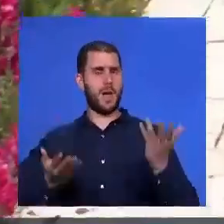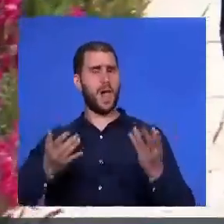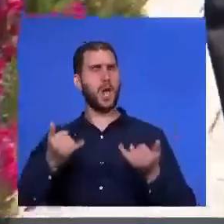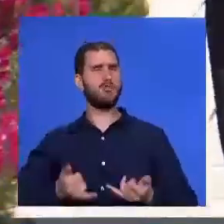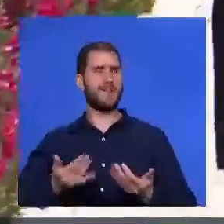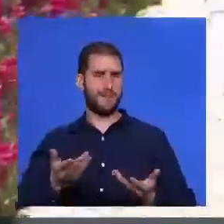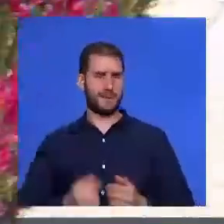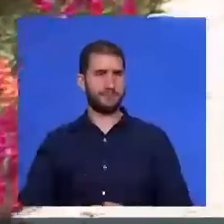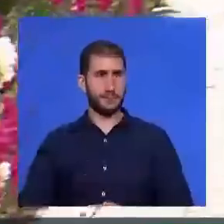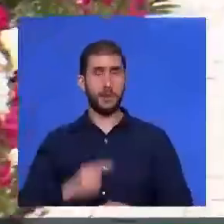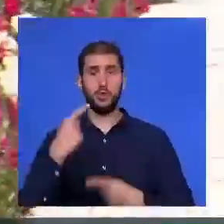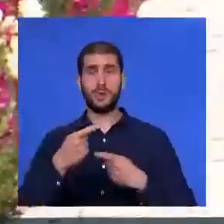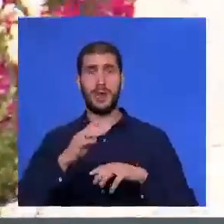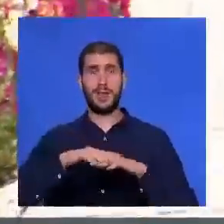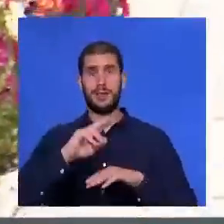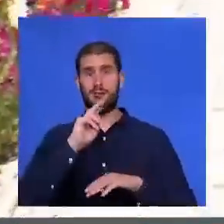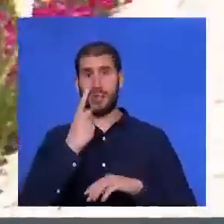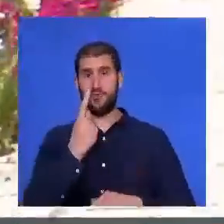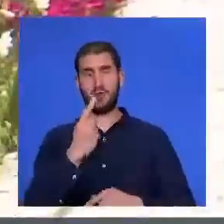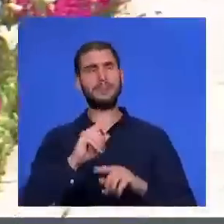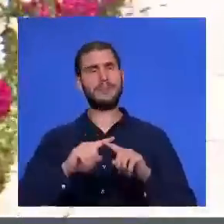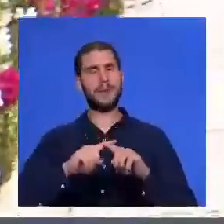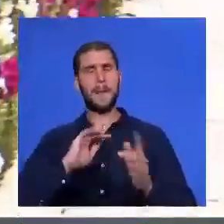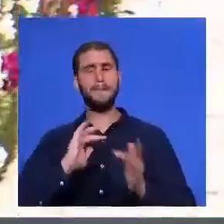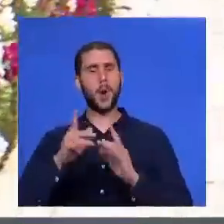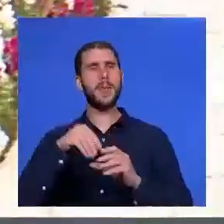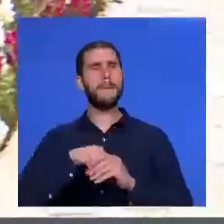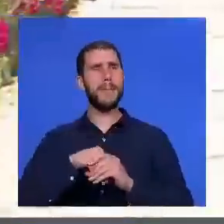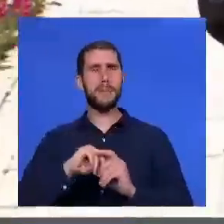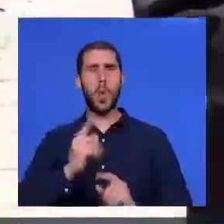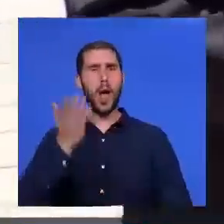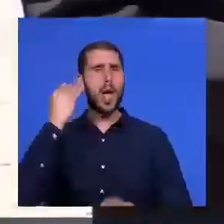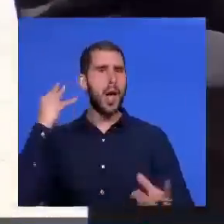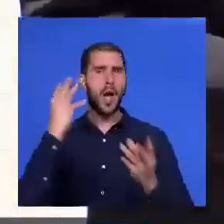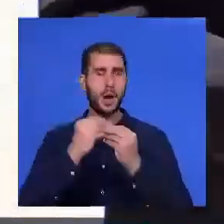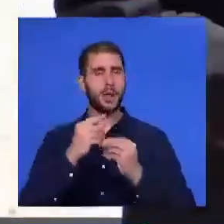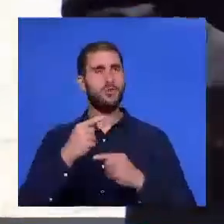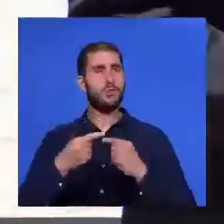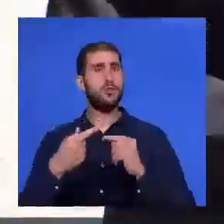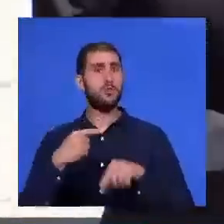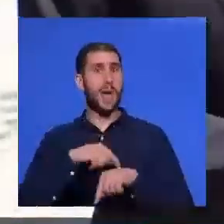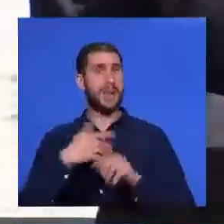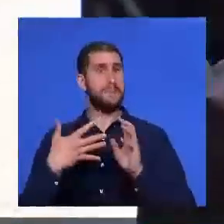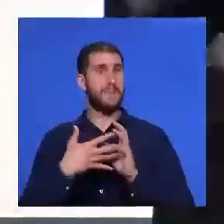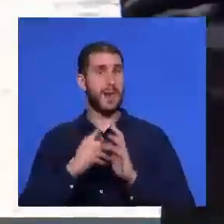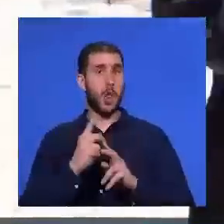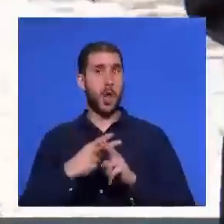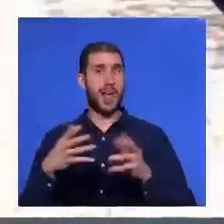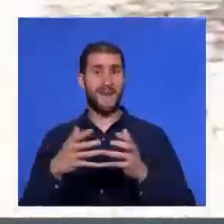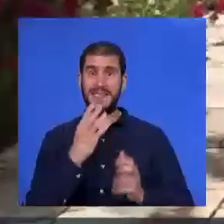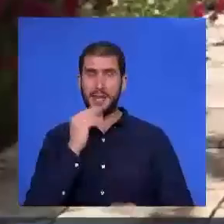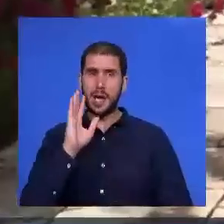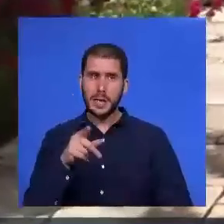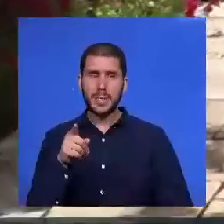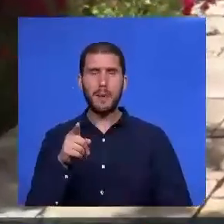אנחנו אחרי. שנת הכהונה השנייה שלו בסימן מחלוקות פנימיות שלא ידענו, השעת מבחן לא רק לחברה הישראלית, אלא גם